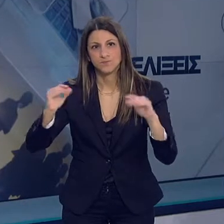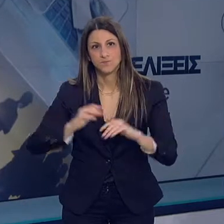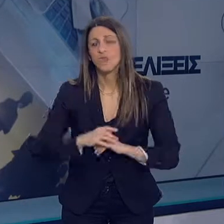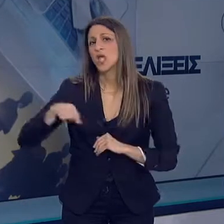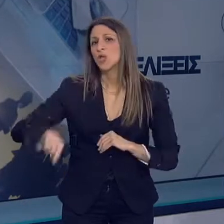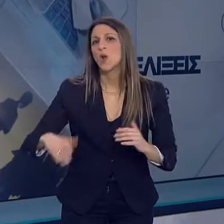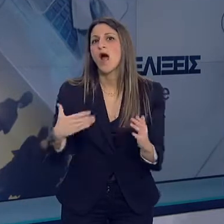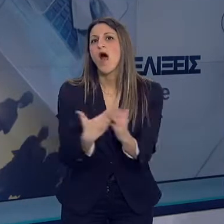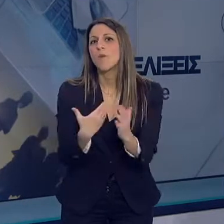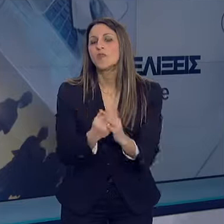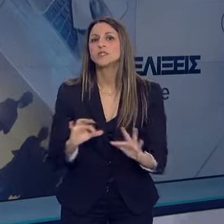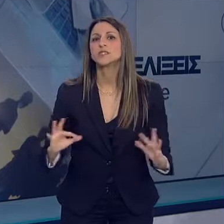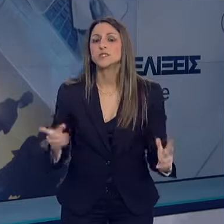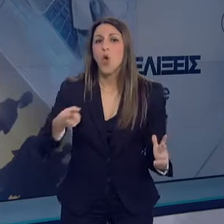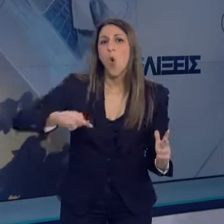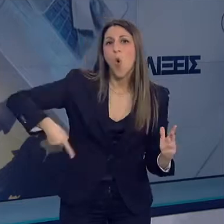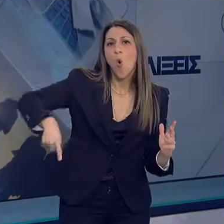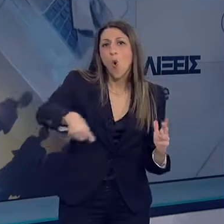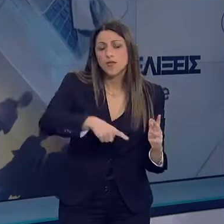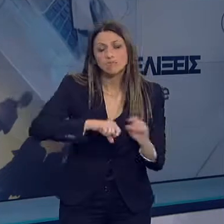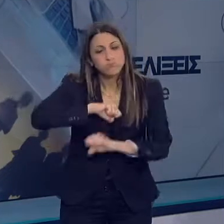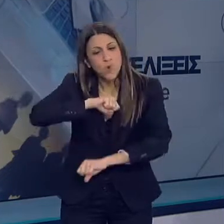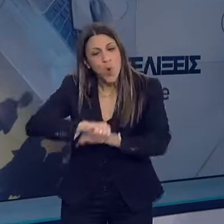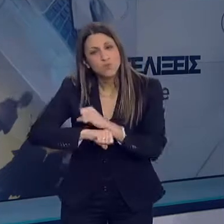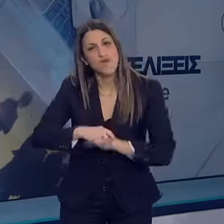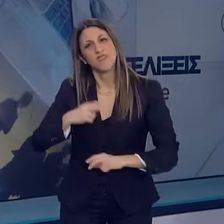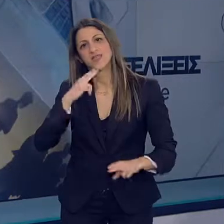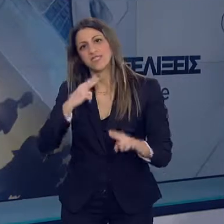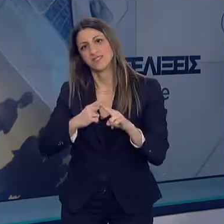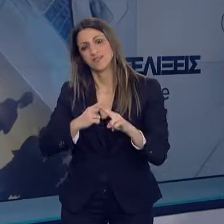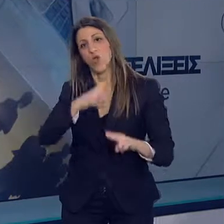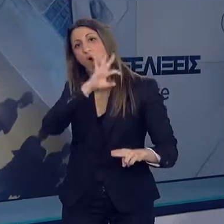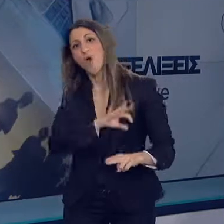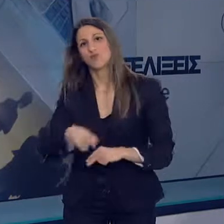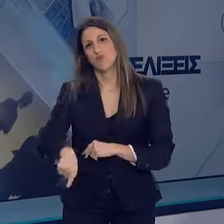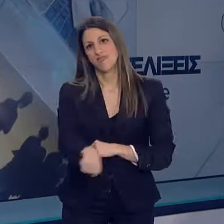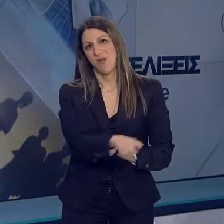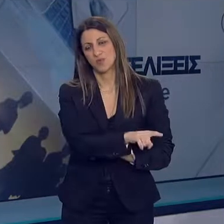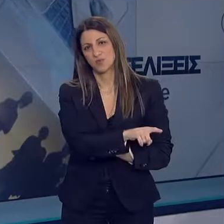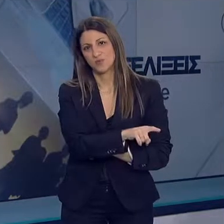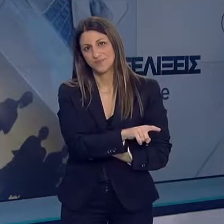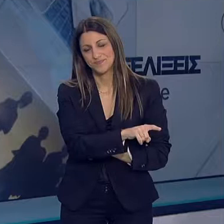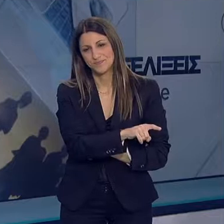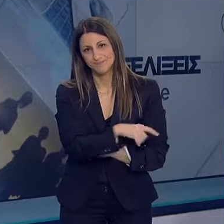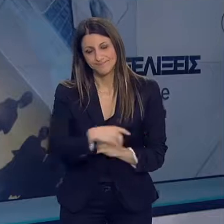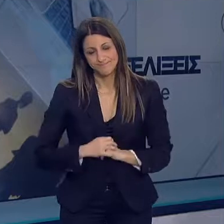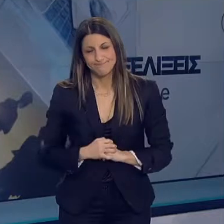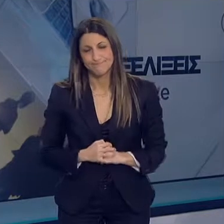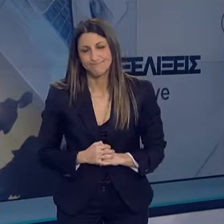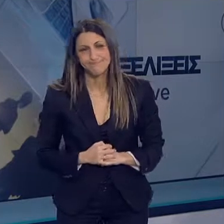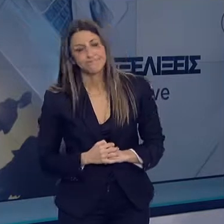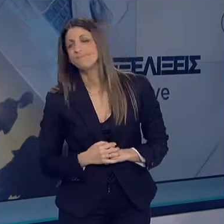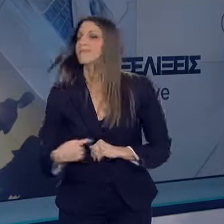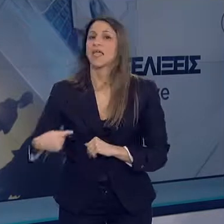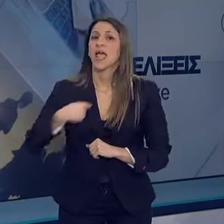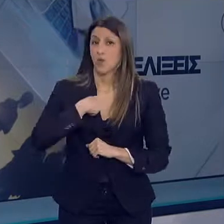Αποδεικνύεται μέρα με την ημέρα πως όλη αυτή η προσπάθειά μας άξιζε τον κόπο. Εγώ, σε αυτές τις